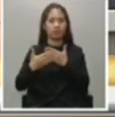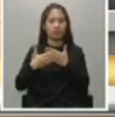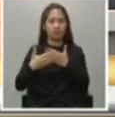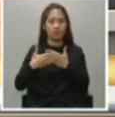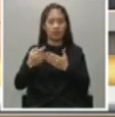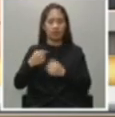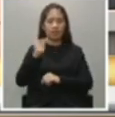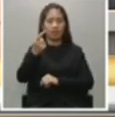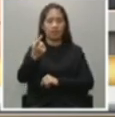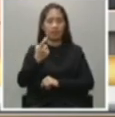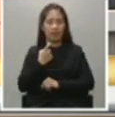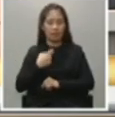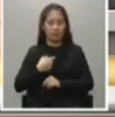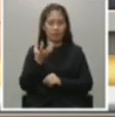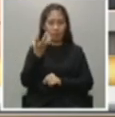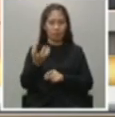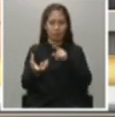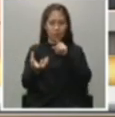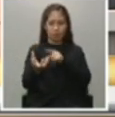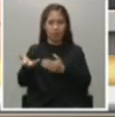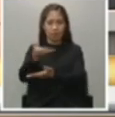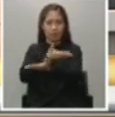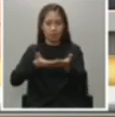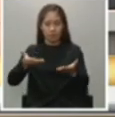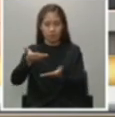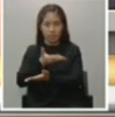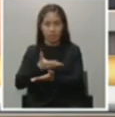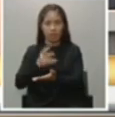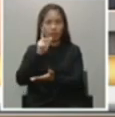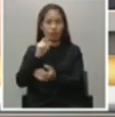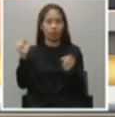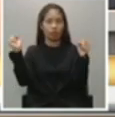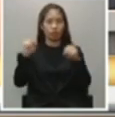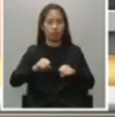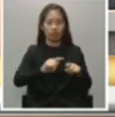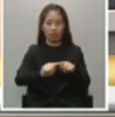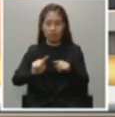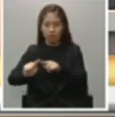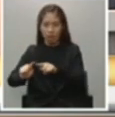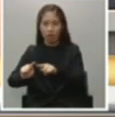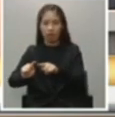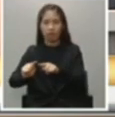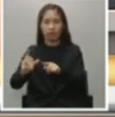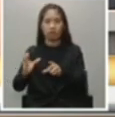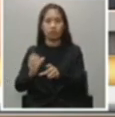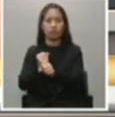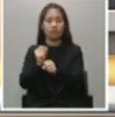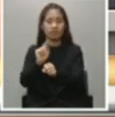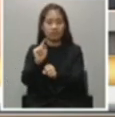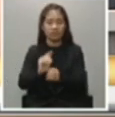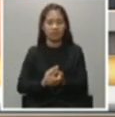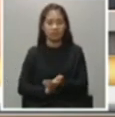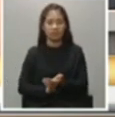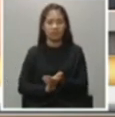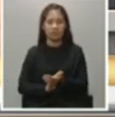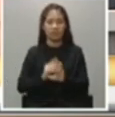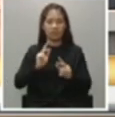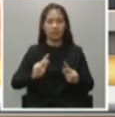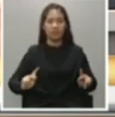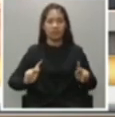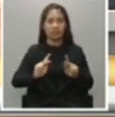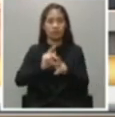คืบหน้าผลการหารือและข้อตกลงระหว่างการเยือนกรุงวอชิงตันของนายกรัฐมนตรีกระทรวงพ